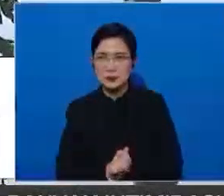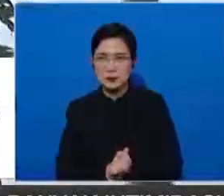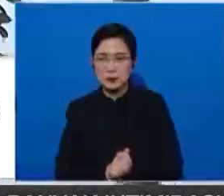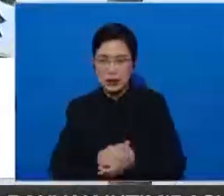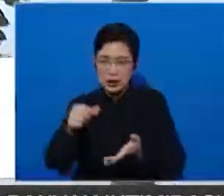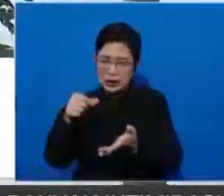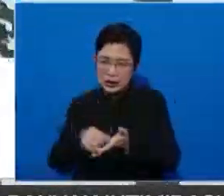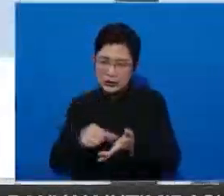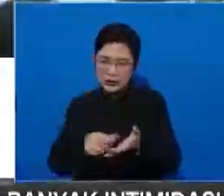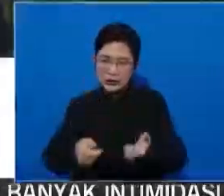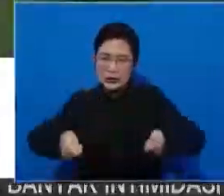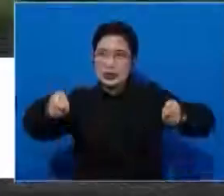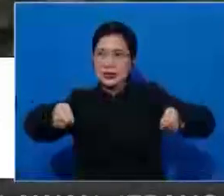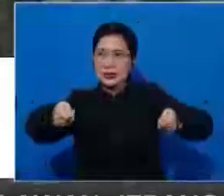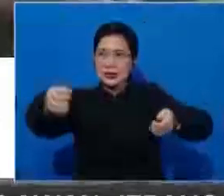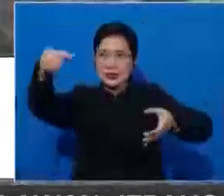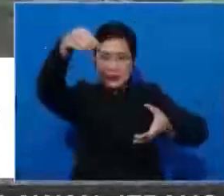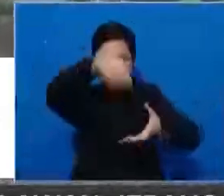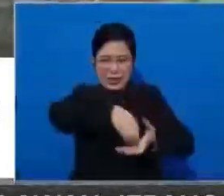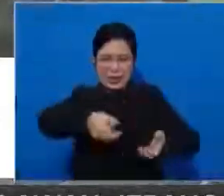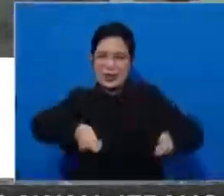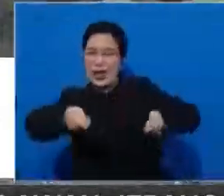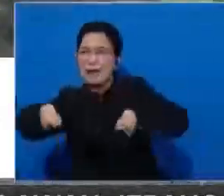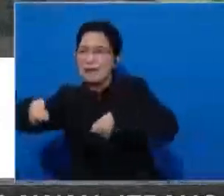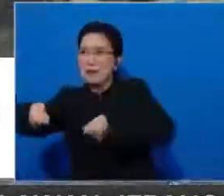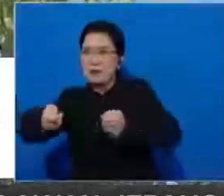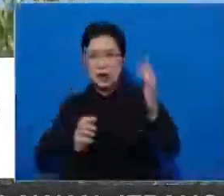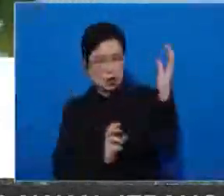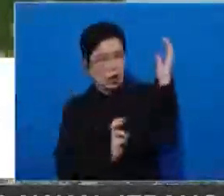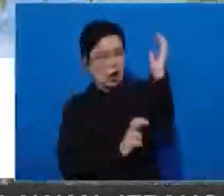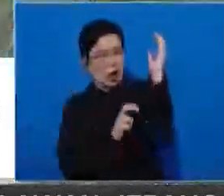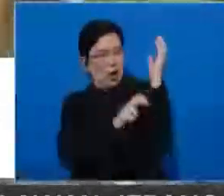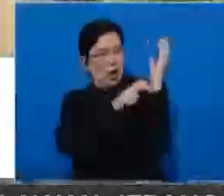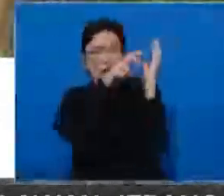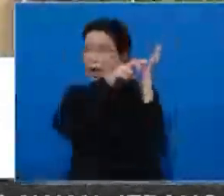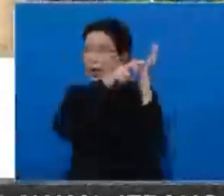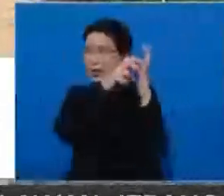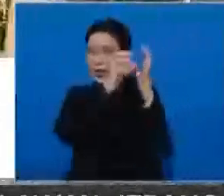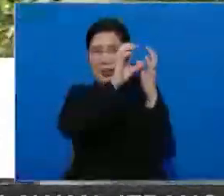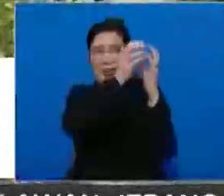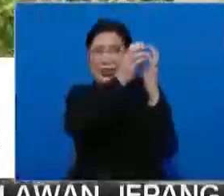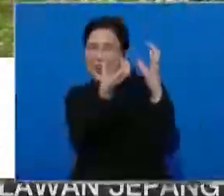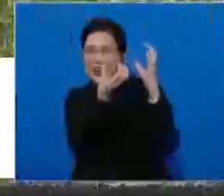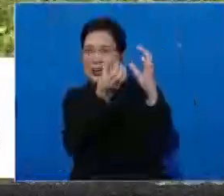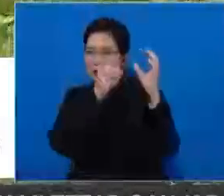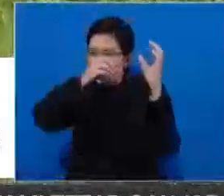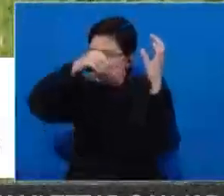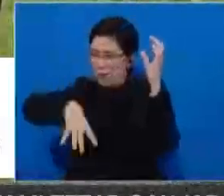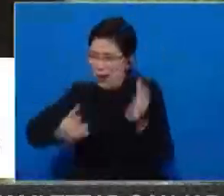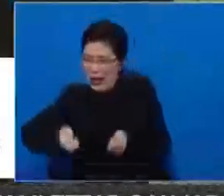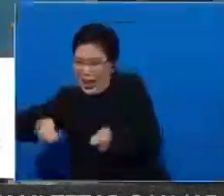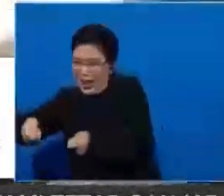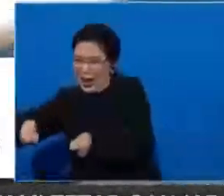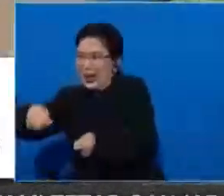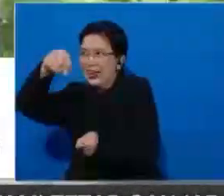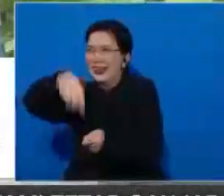kalau terjatuh seperti ini, tak mudah rusak atau bonyok. Beberapa hari terakhir, cuaca tengah terik-teriknya. Ini adalah waktu yang